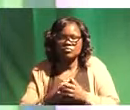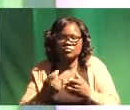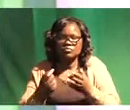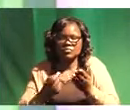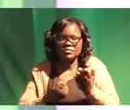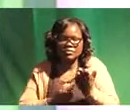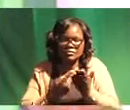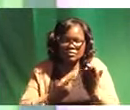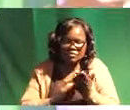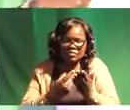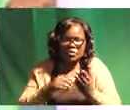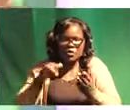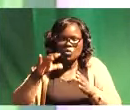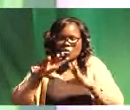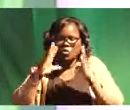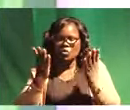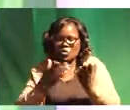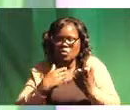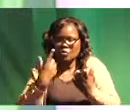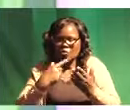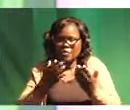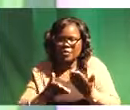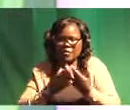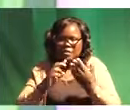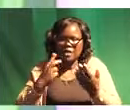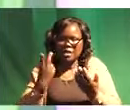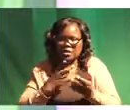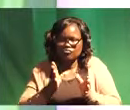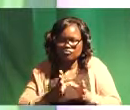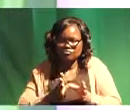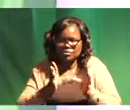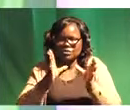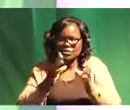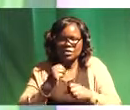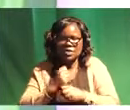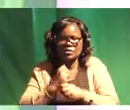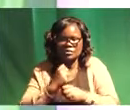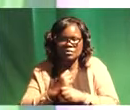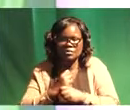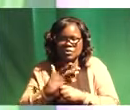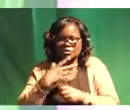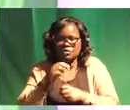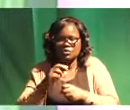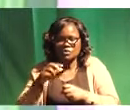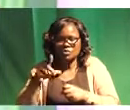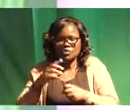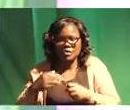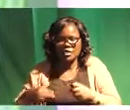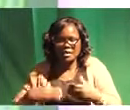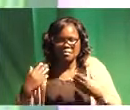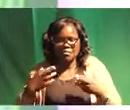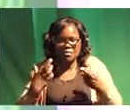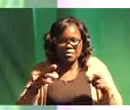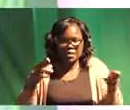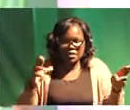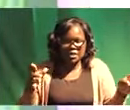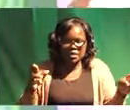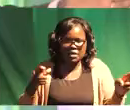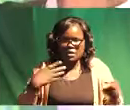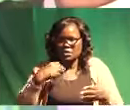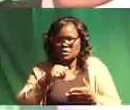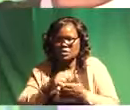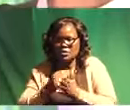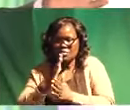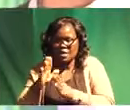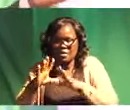technologies, wale wote ambao watatusaidia kusukuma hiyo kibarua. Kwa hivyo nyinyi vijana mkuwe chonjo, hii